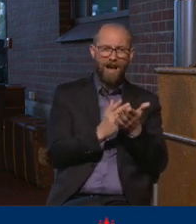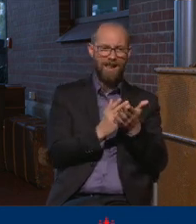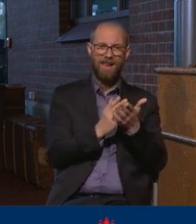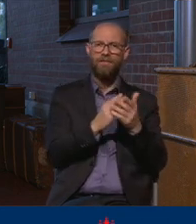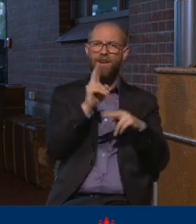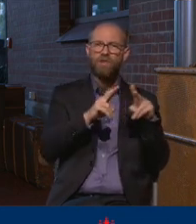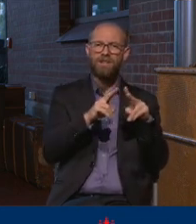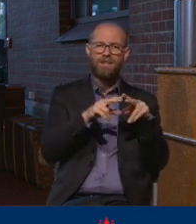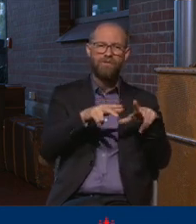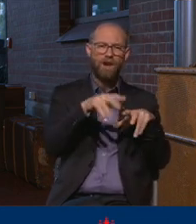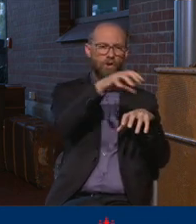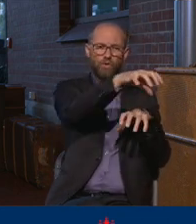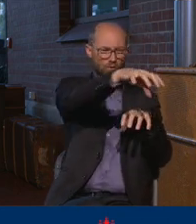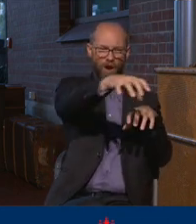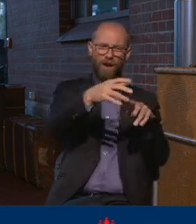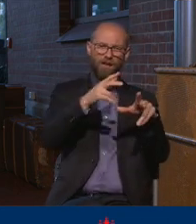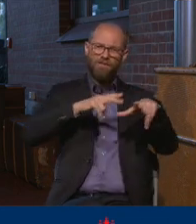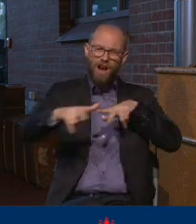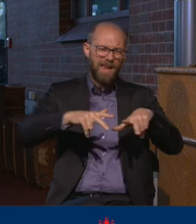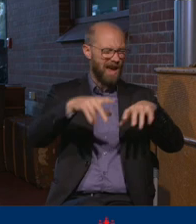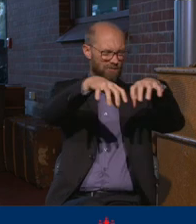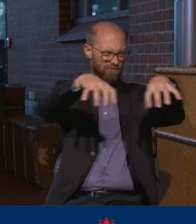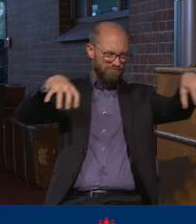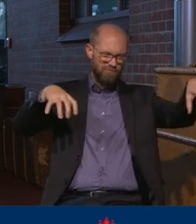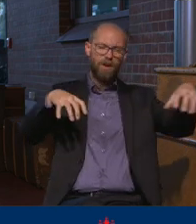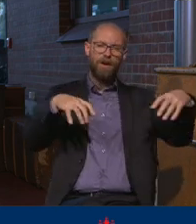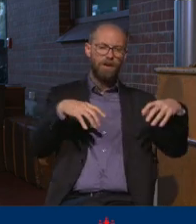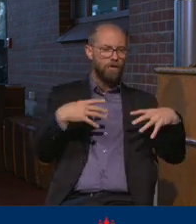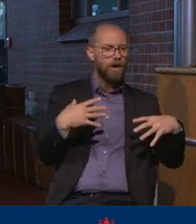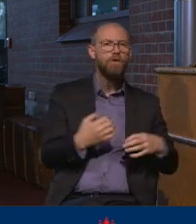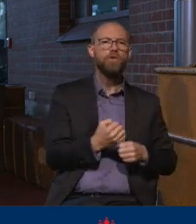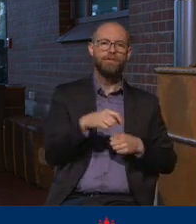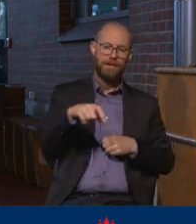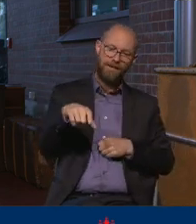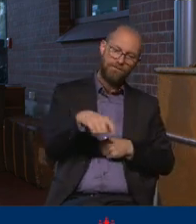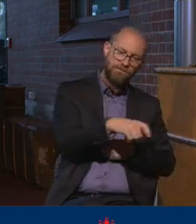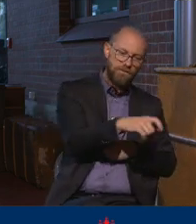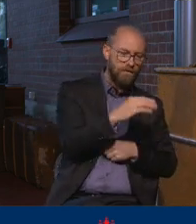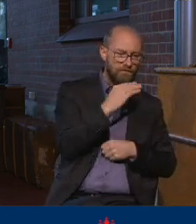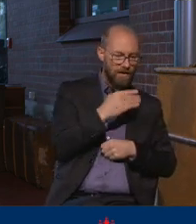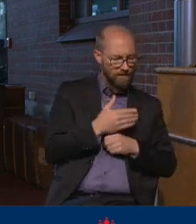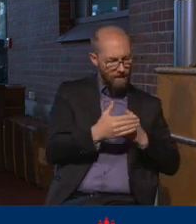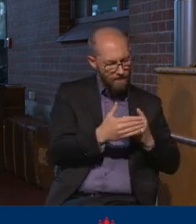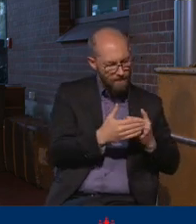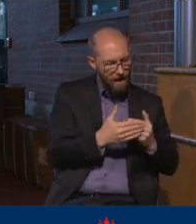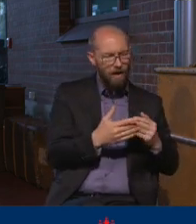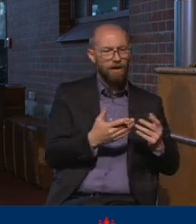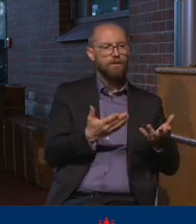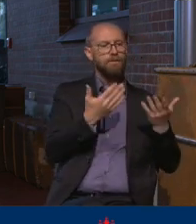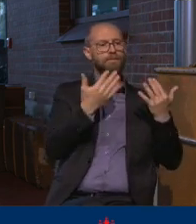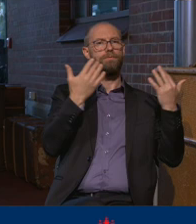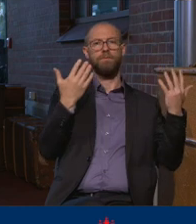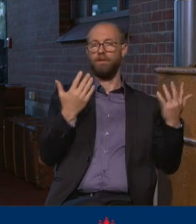ist an das wasser rann bringt ja mit einem überschaubaren aufwand und da gibt es glaube ich erstmal sinnvolle